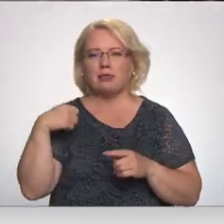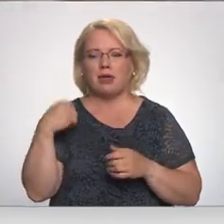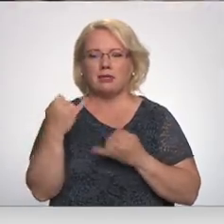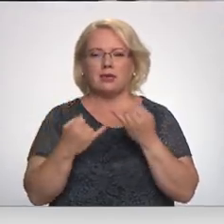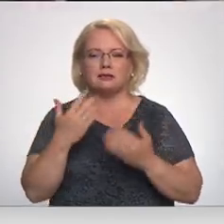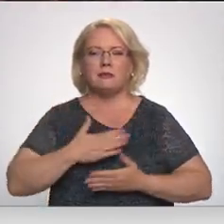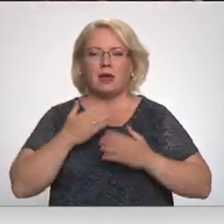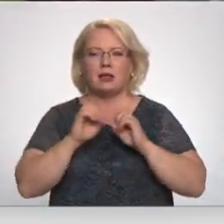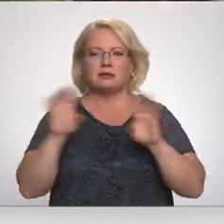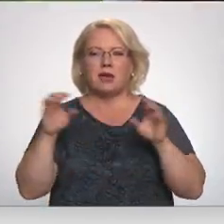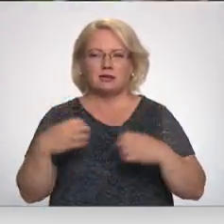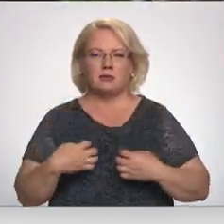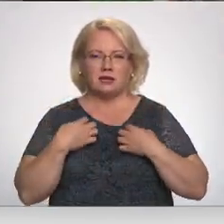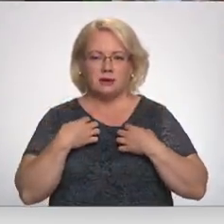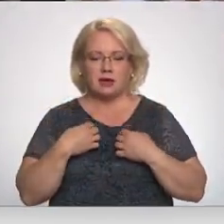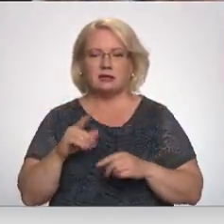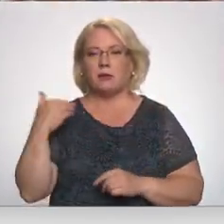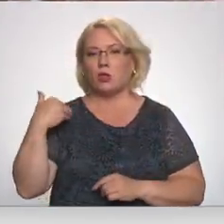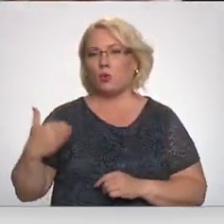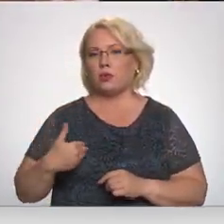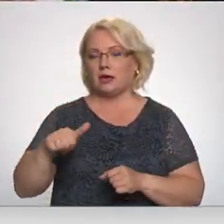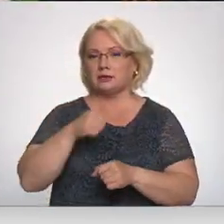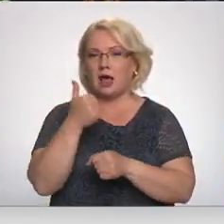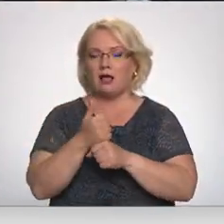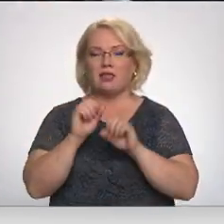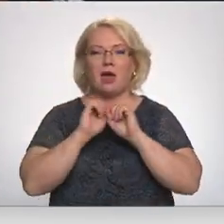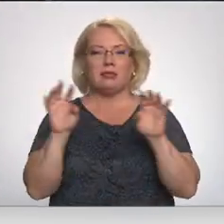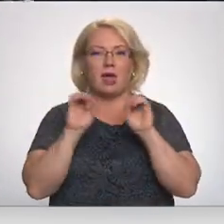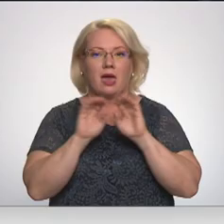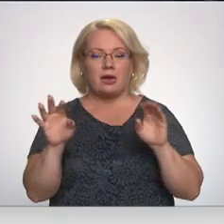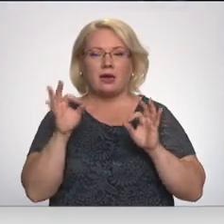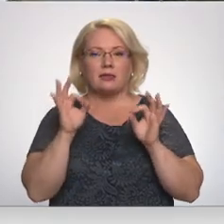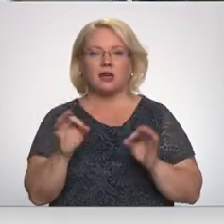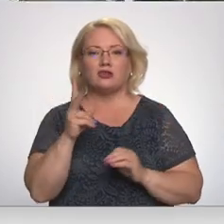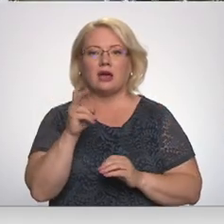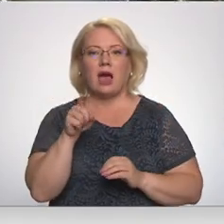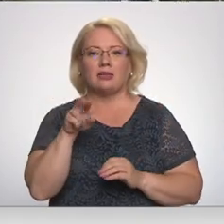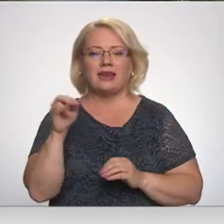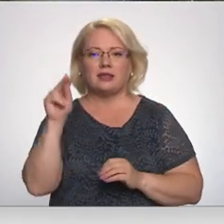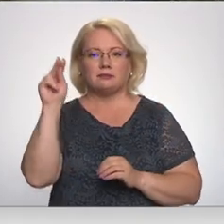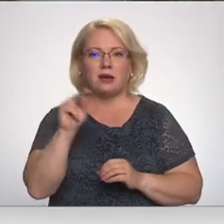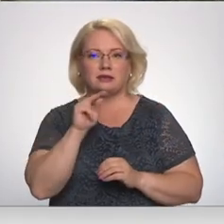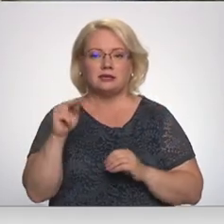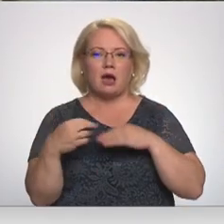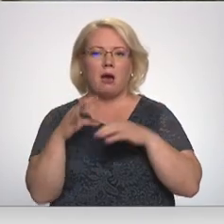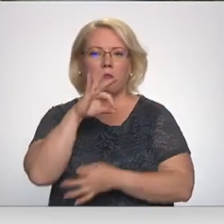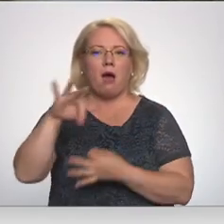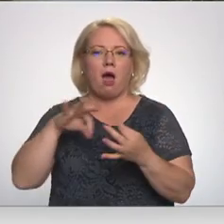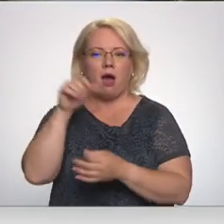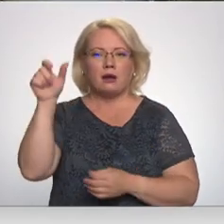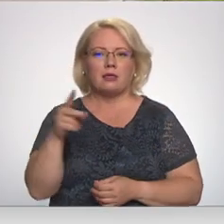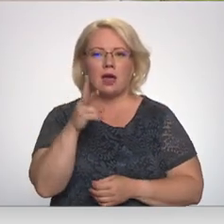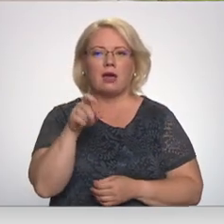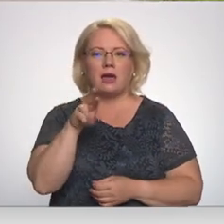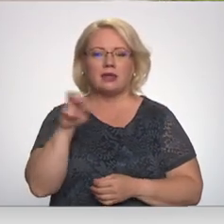dzīvo teikās! Bet Kuldīgas galvenā teika klausāma Katrīnas baznīcā. Bārene Katrīna, uzklausot eņģeļu